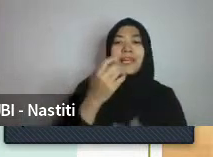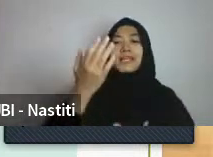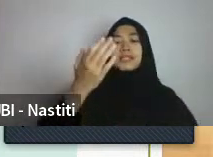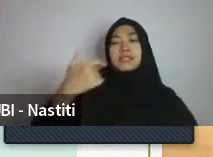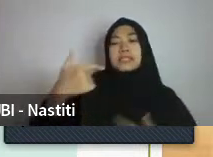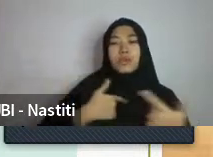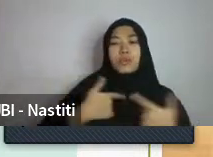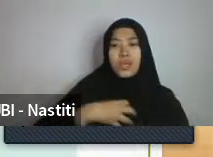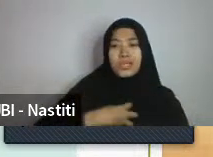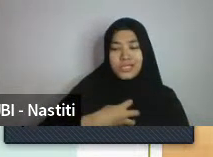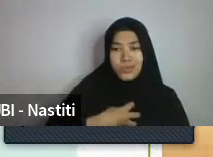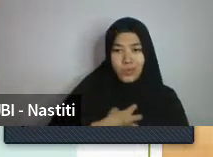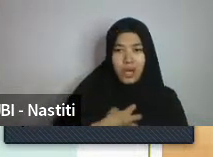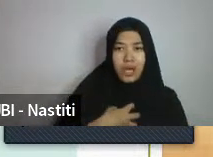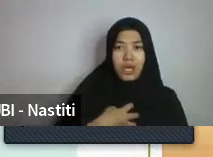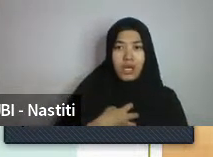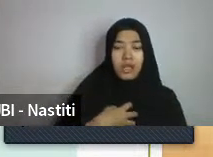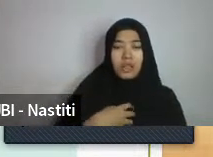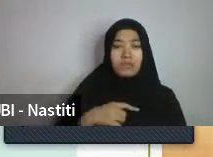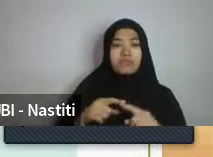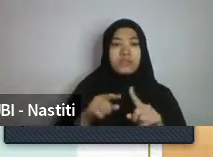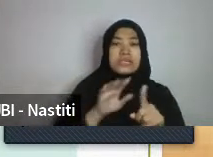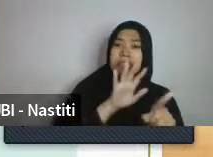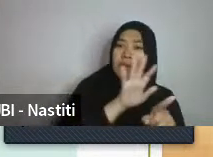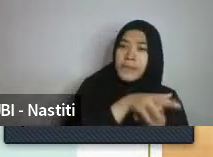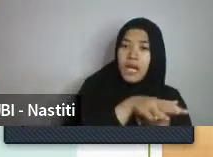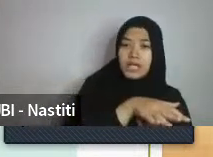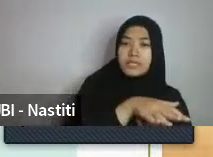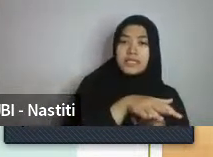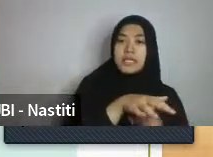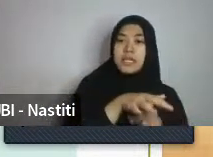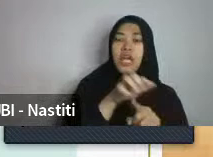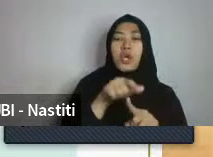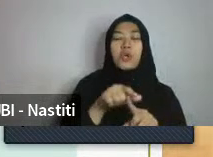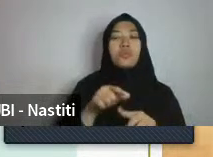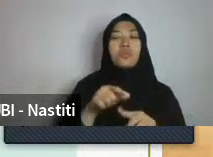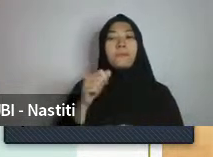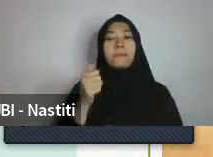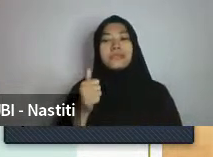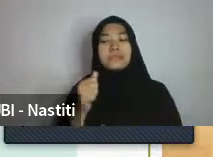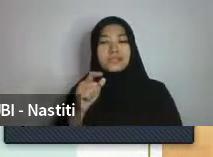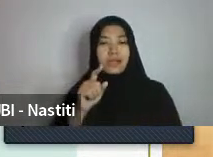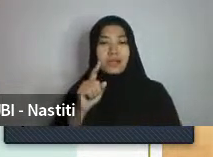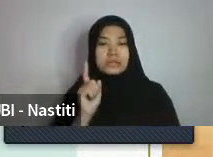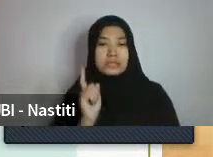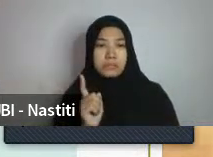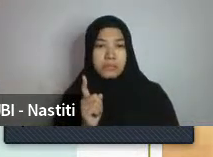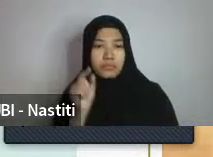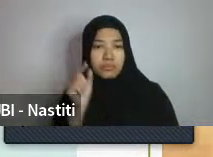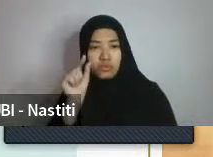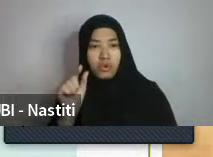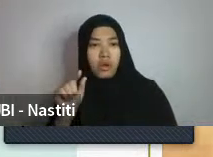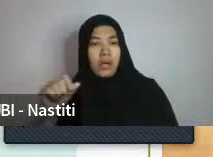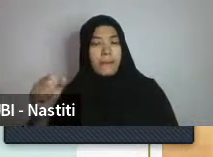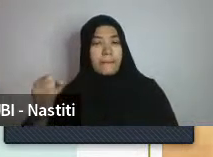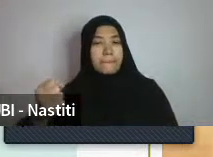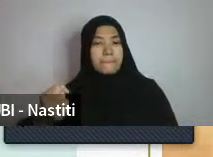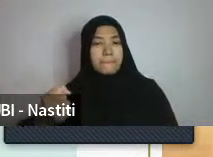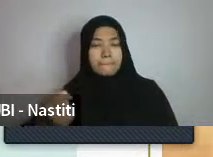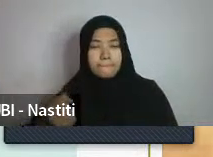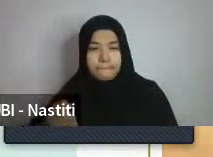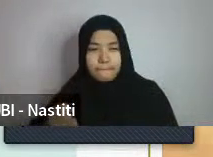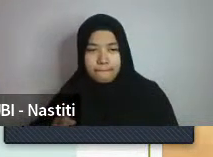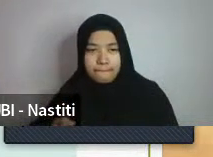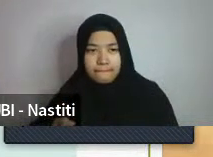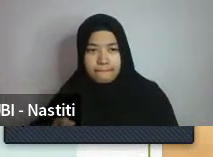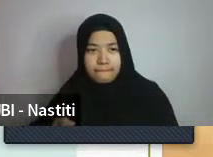mencari bantuan. Jadi malah tadi seperti kata Bu Rosa dan yang lain ya, malah dicarikannya